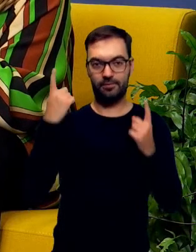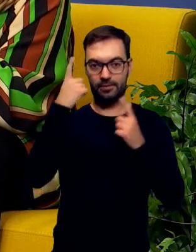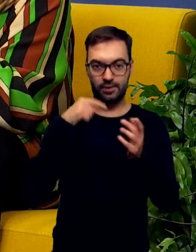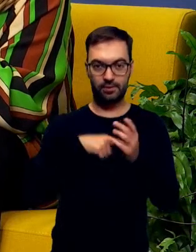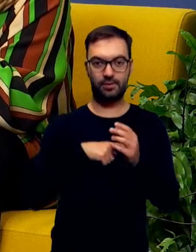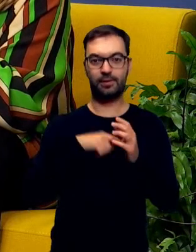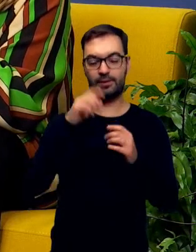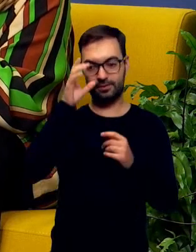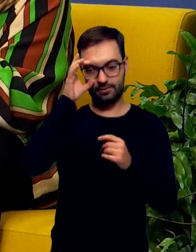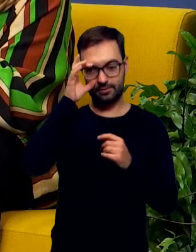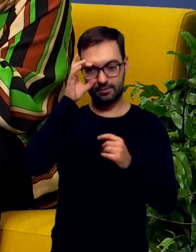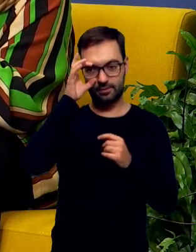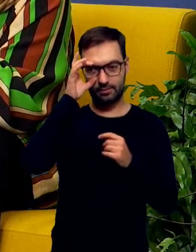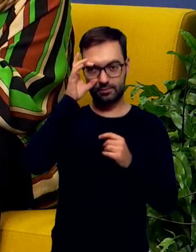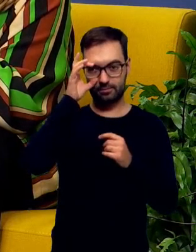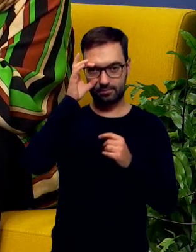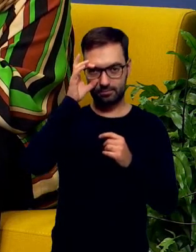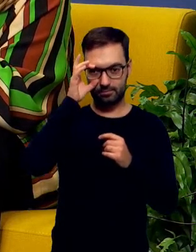zadawane, natomiast